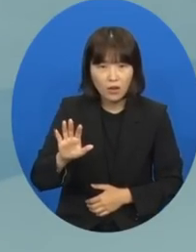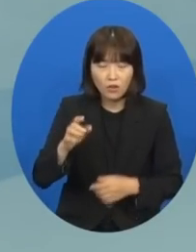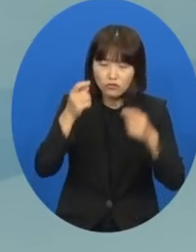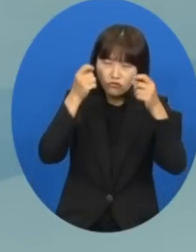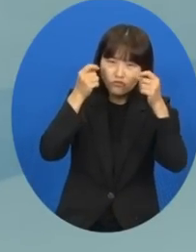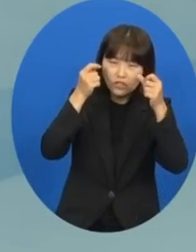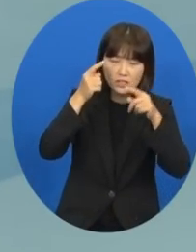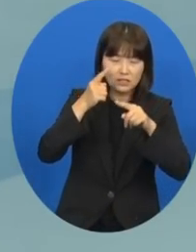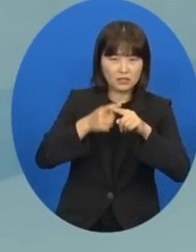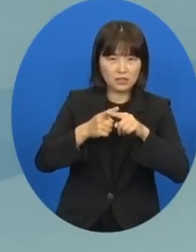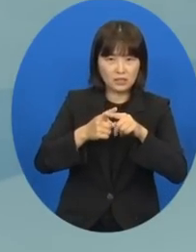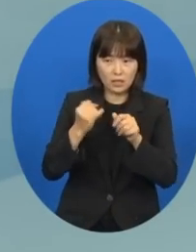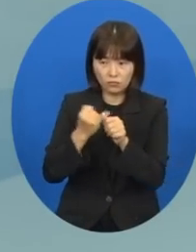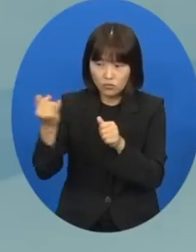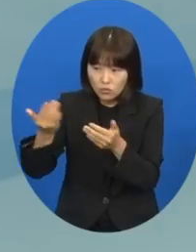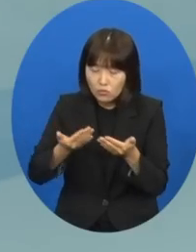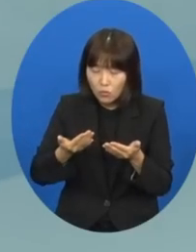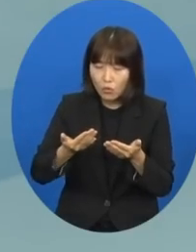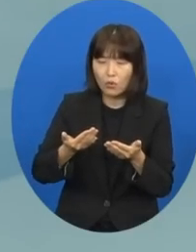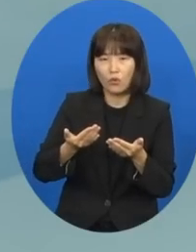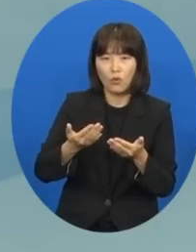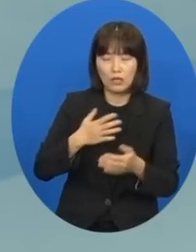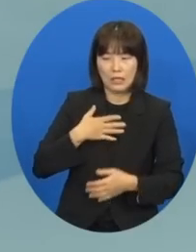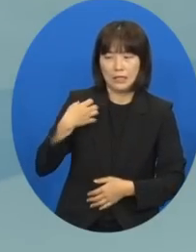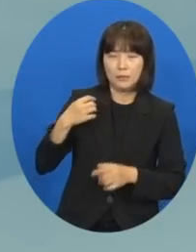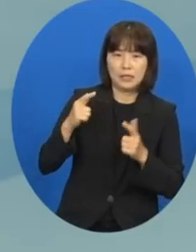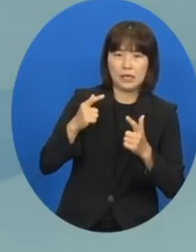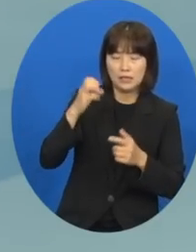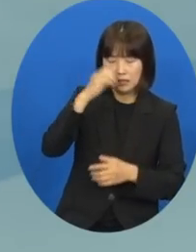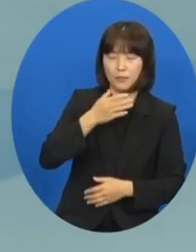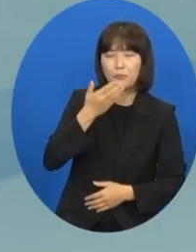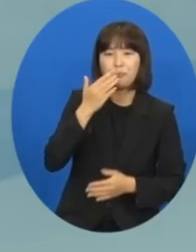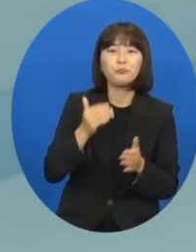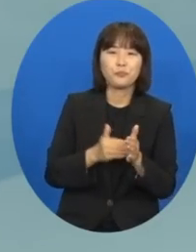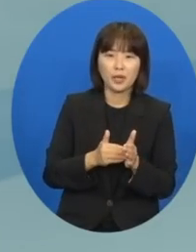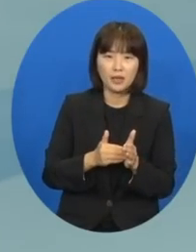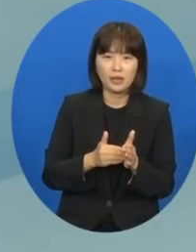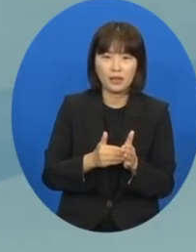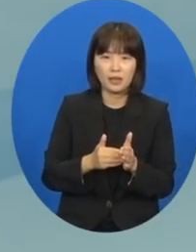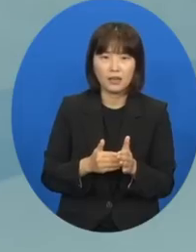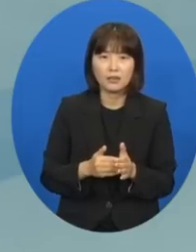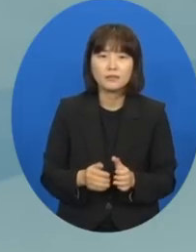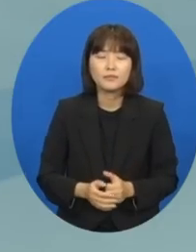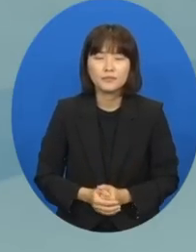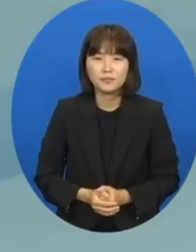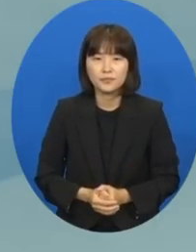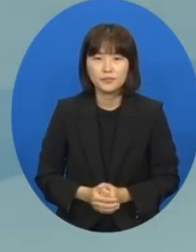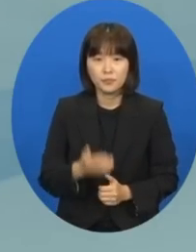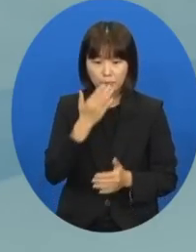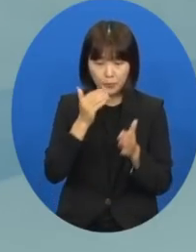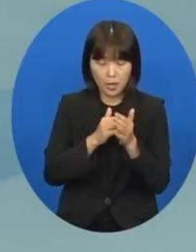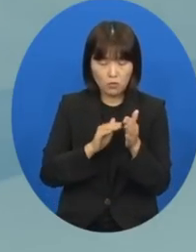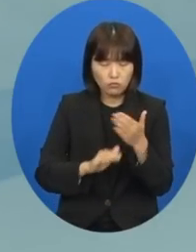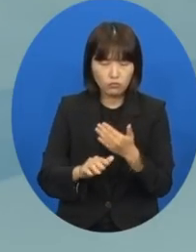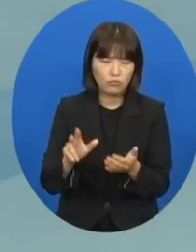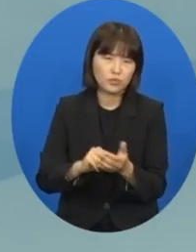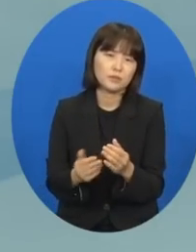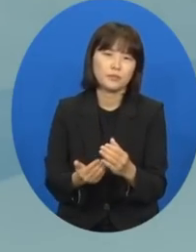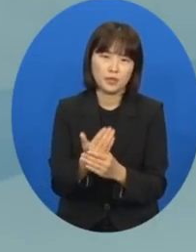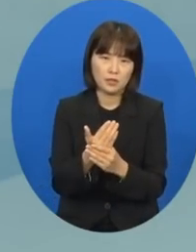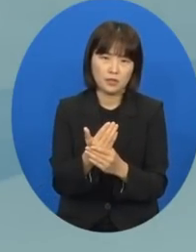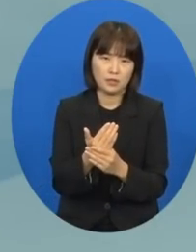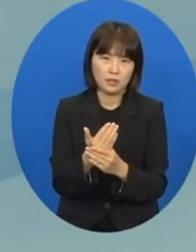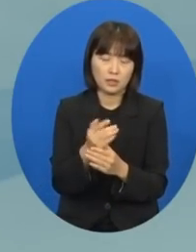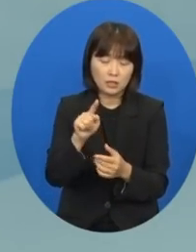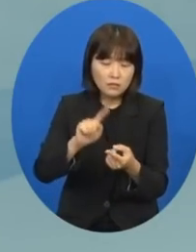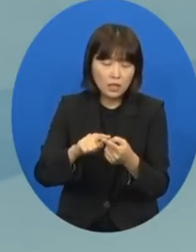주니까 그냥 뭐 내 책임 아니야 하고 이제 먹는 거죠. 자기도 먹고 싶었다는 거죠. 먹고 나서 나중에 문제가 됐어요. 자, 그러면